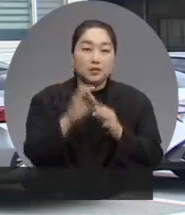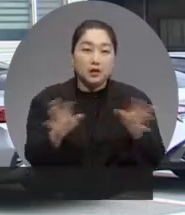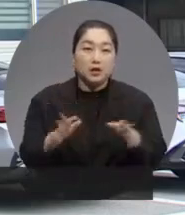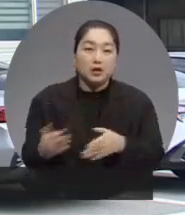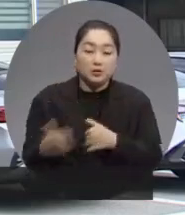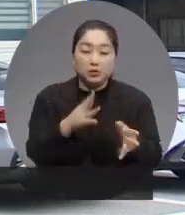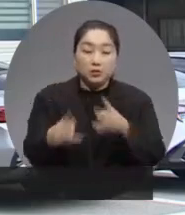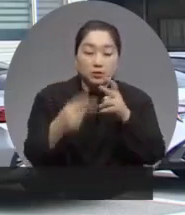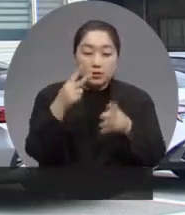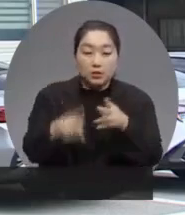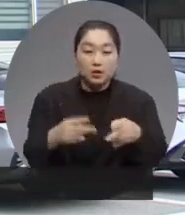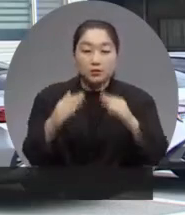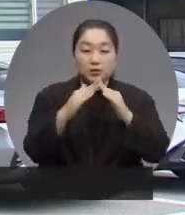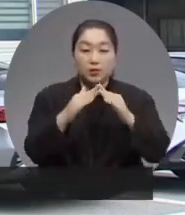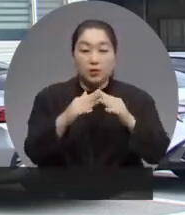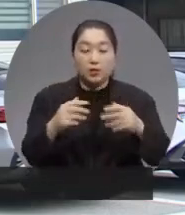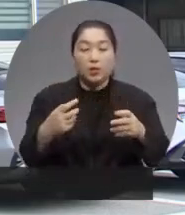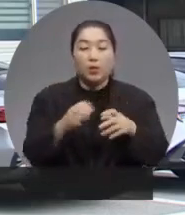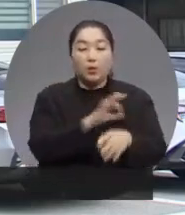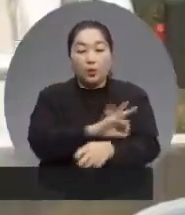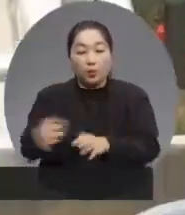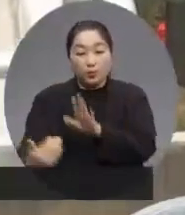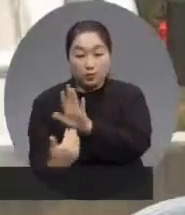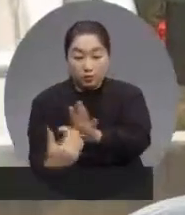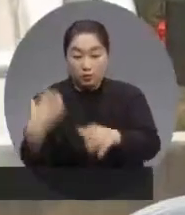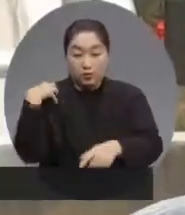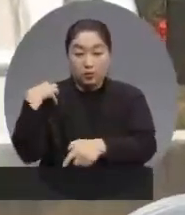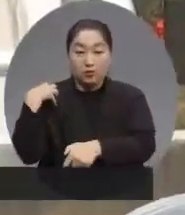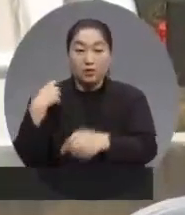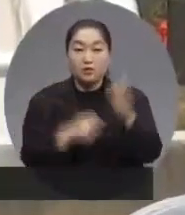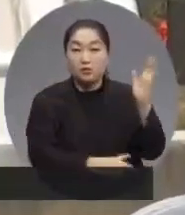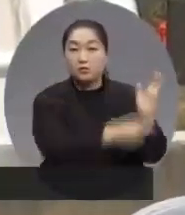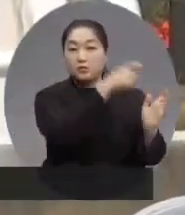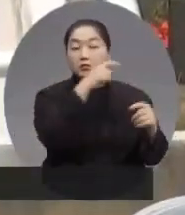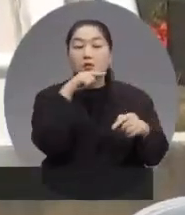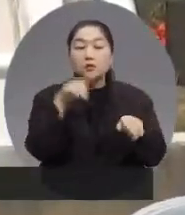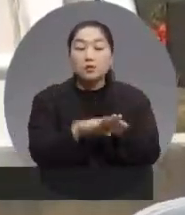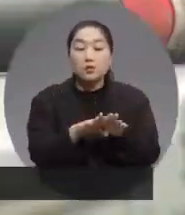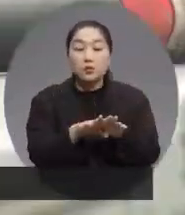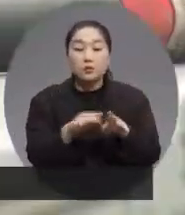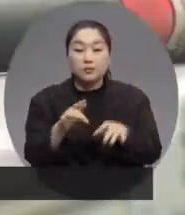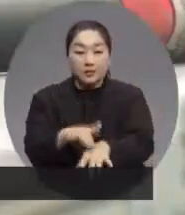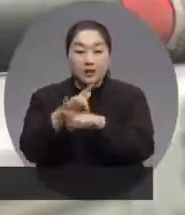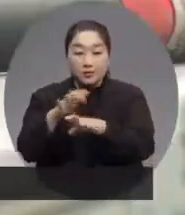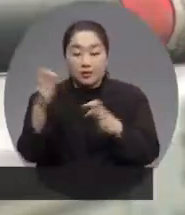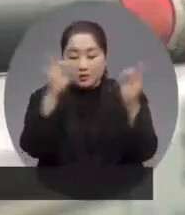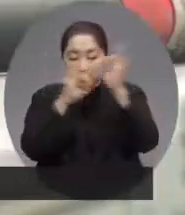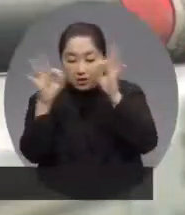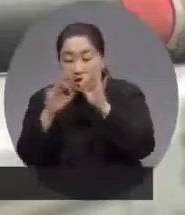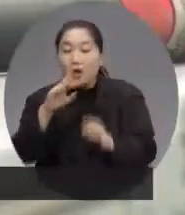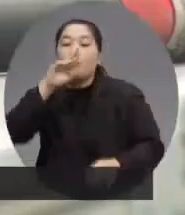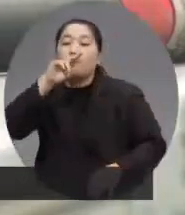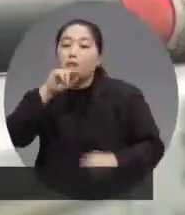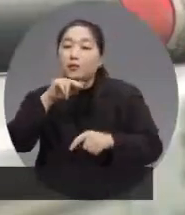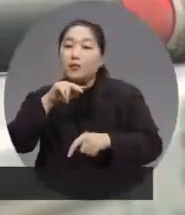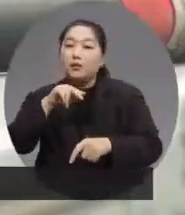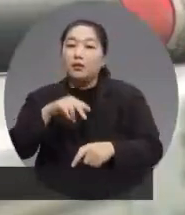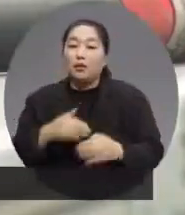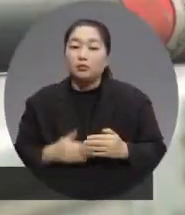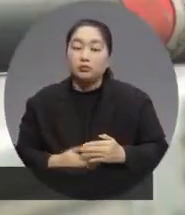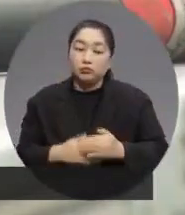도로관리사업소는 오송 지하차도 통제를 관할하는 부서로 입찰을 올린 일요일 당시 실종자 수색 등으로 비상이 걸린